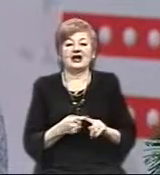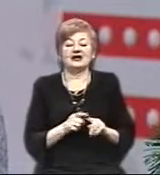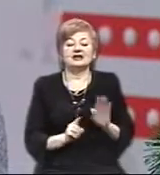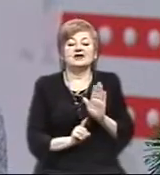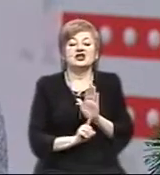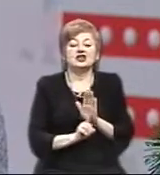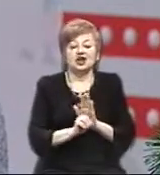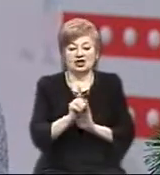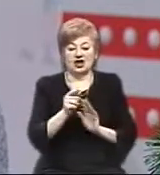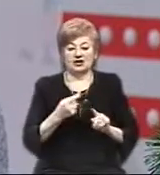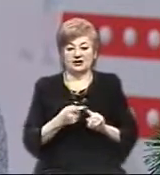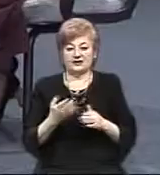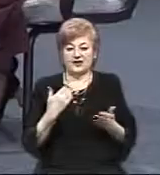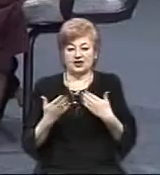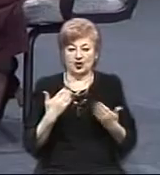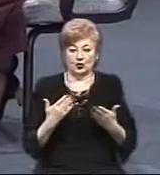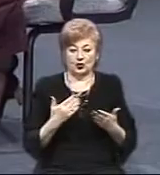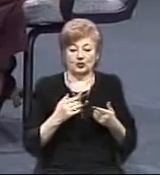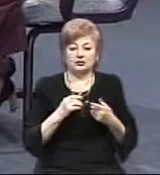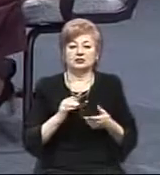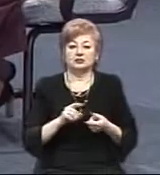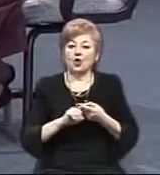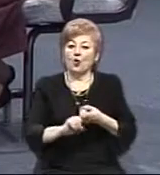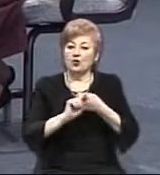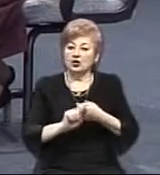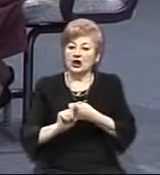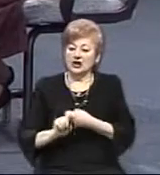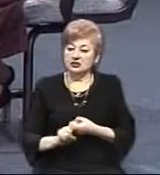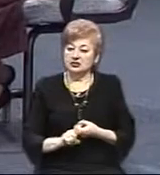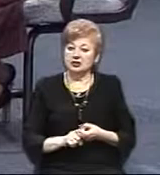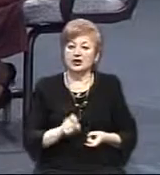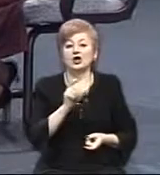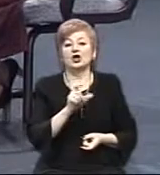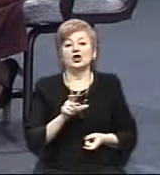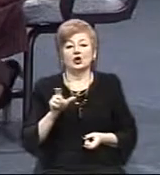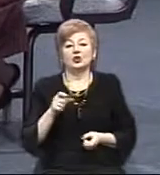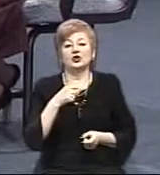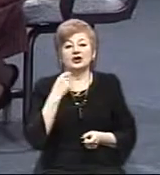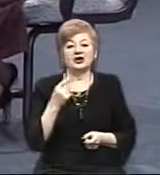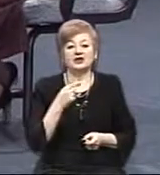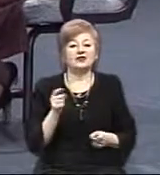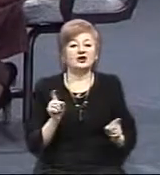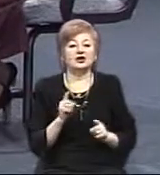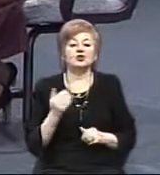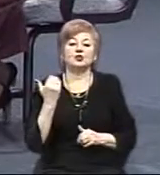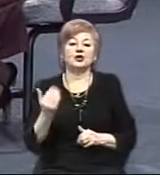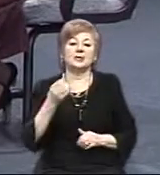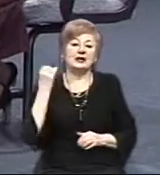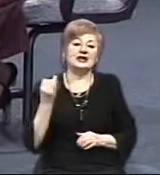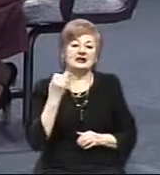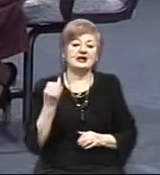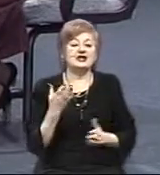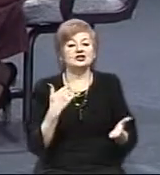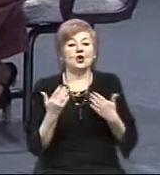цього діалогу. Комунікації. І люди дуже казали про те, що їм цікаво